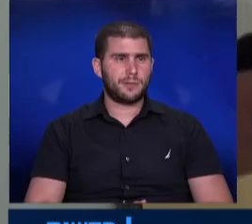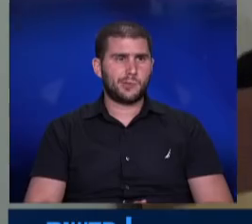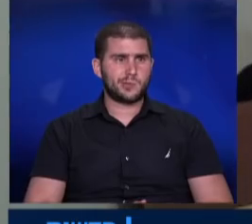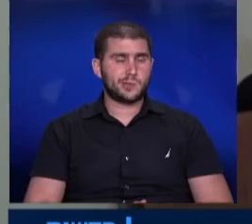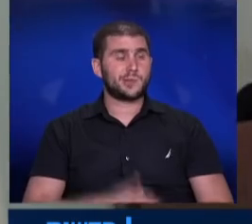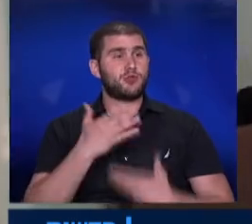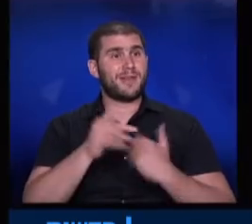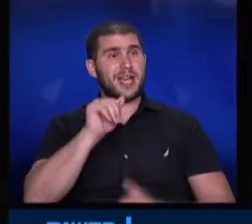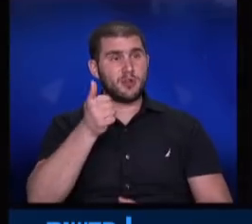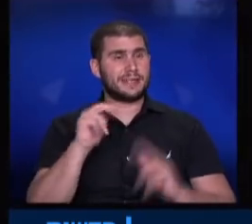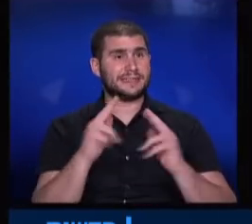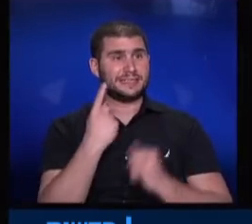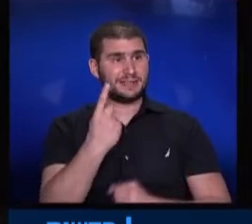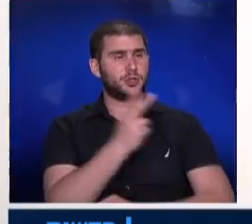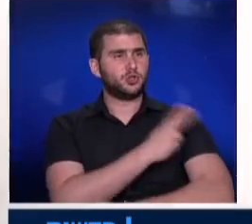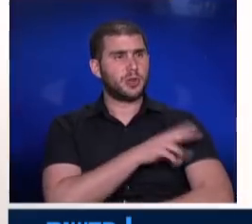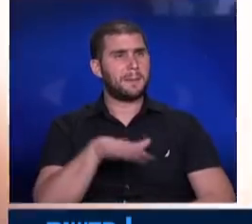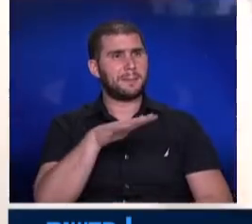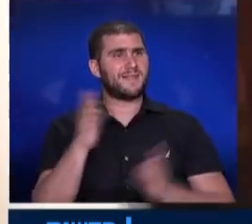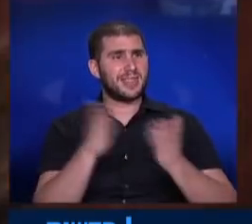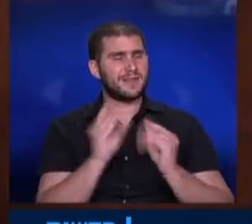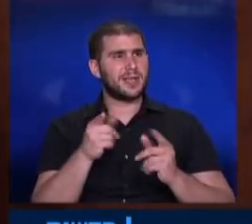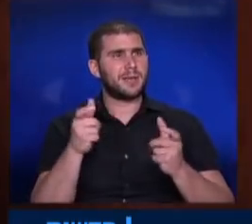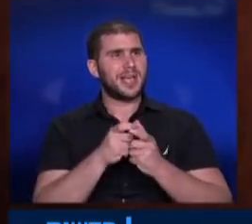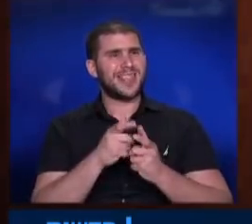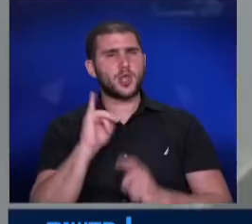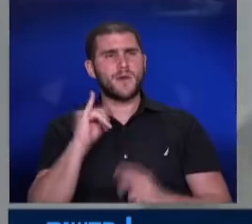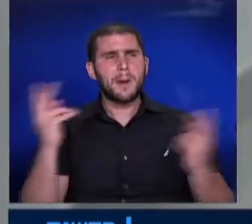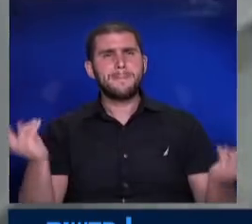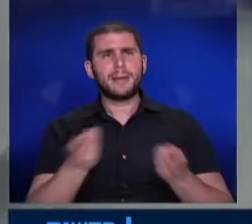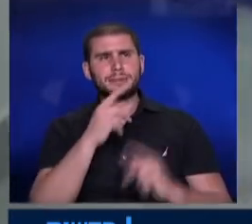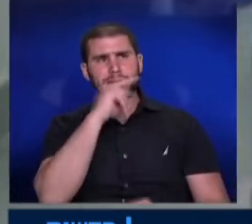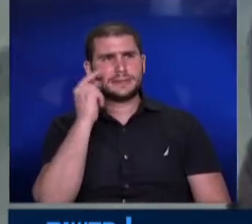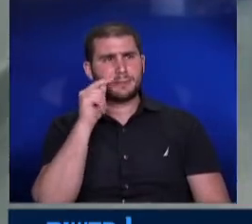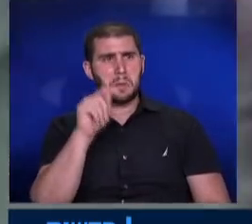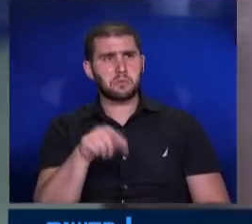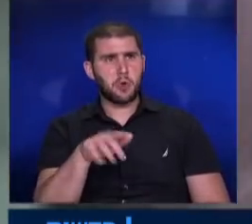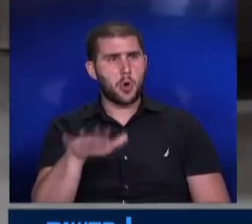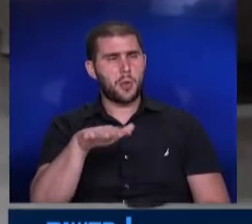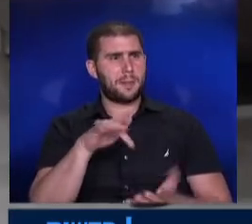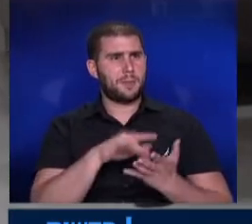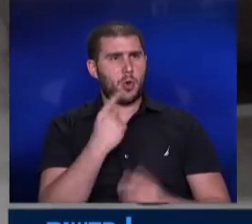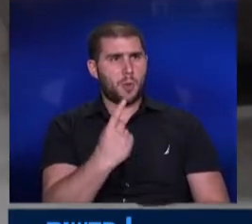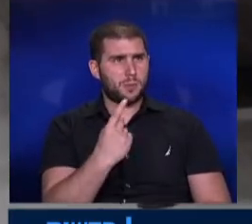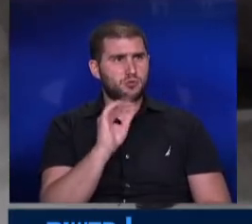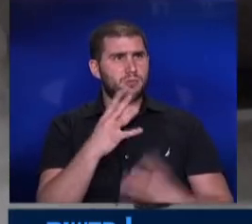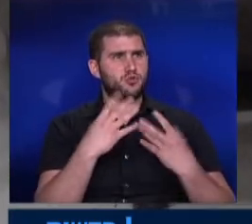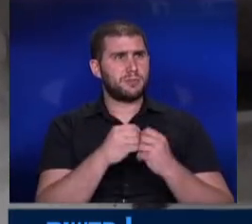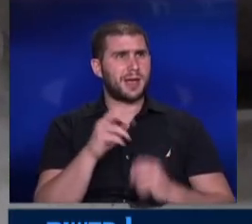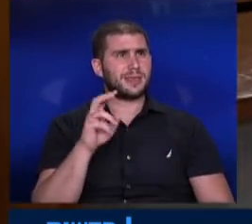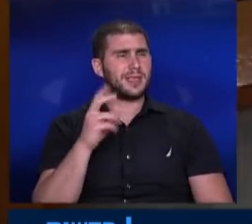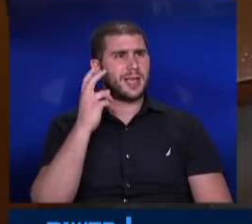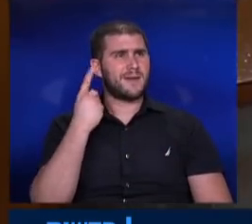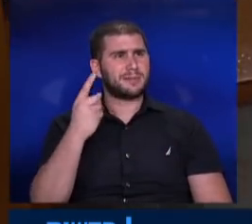בשלב הראשון הצוות הזה, שוטרי מרחב נגב עם לוחמי יחידת יואב, מחפשים סמים כאן במתחם של משפחת הרבין